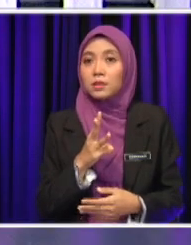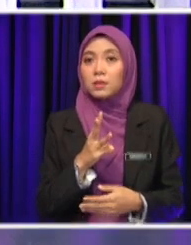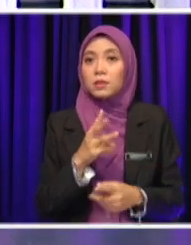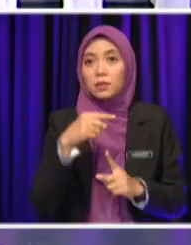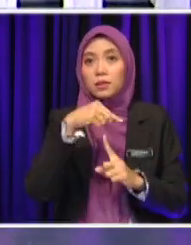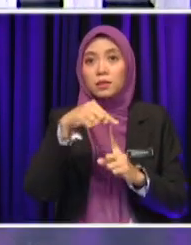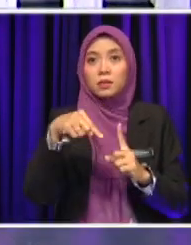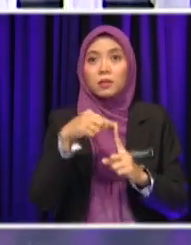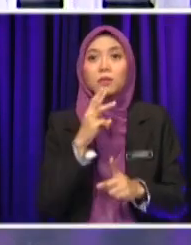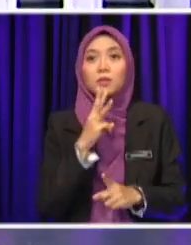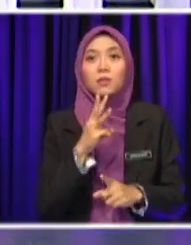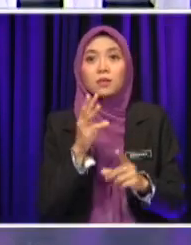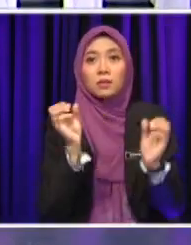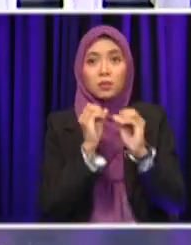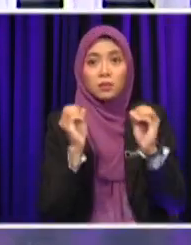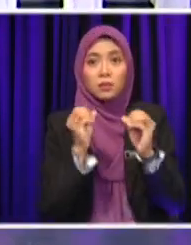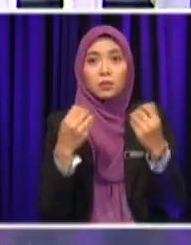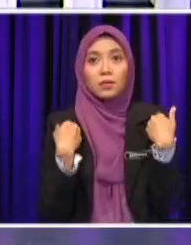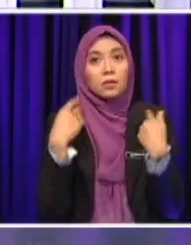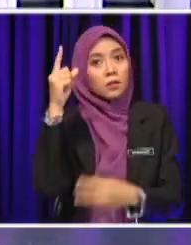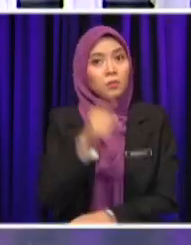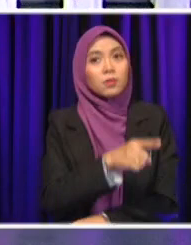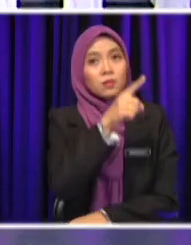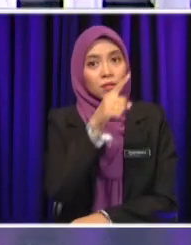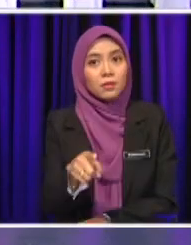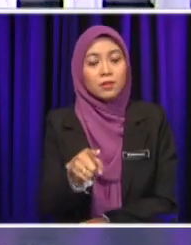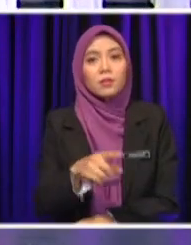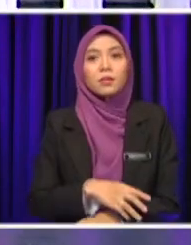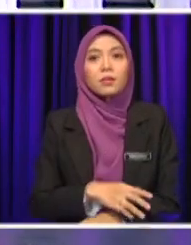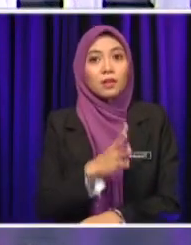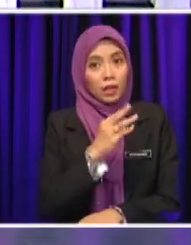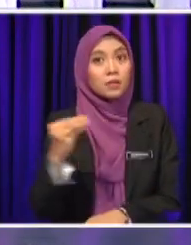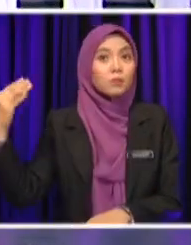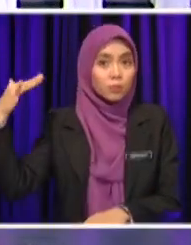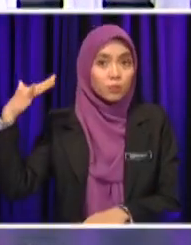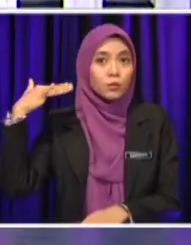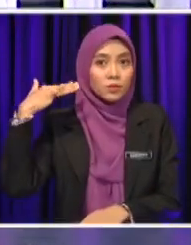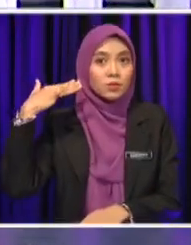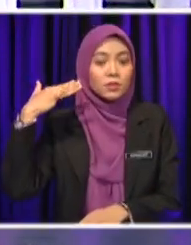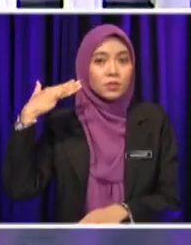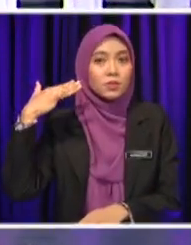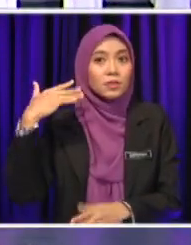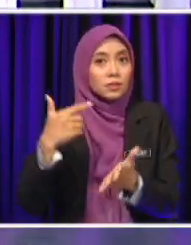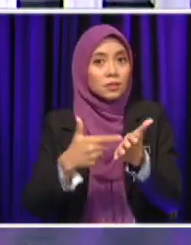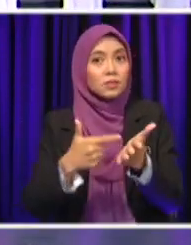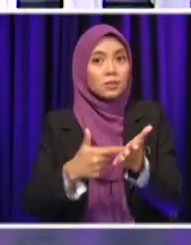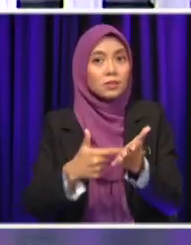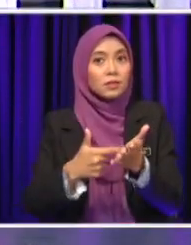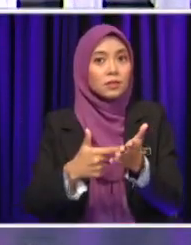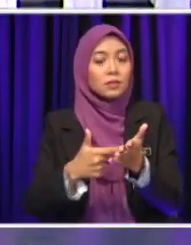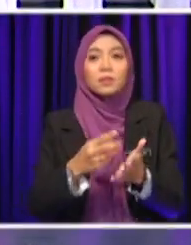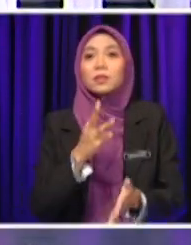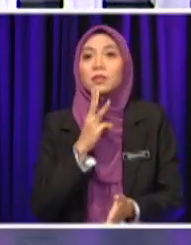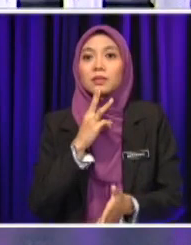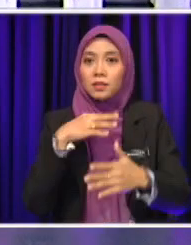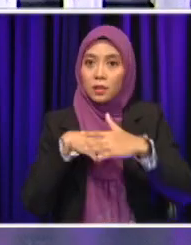jadi Aiman? Akan tanda pangkah. Tanda pangkah. Kemudian akan berbunyi buzzer. Dan satu lagi Dan akan pump akan dihidupkan. Pump